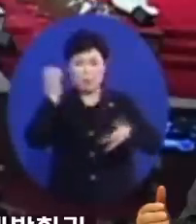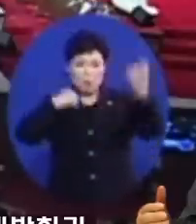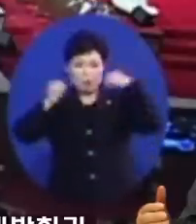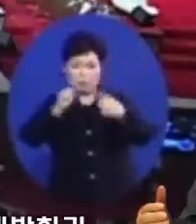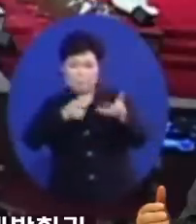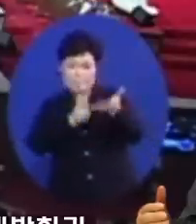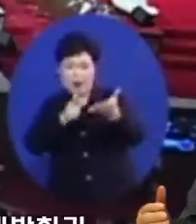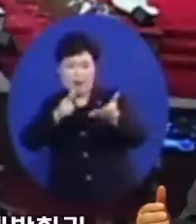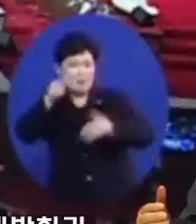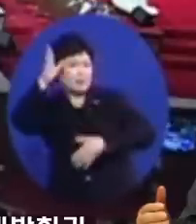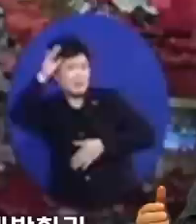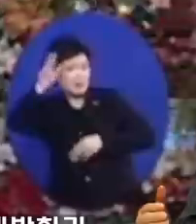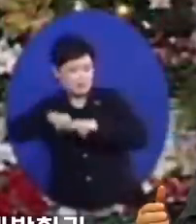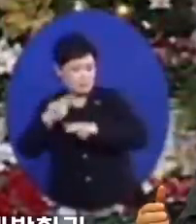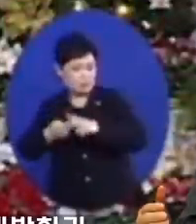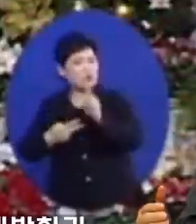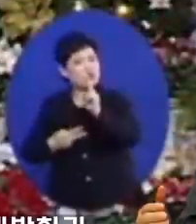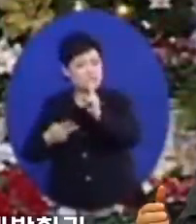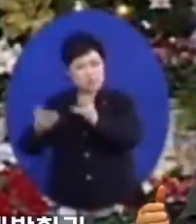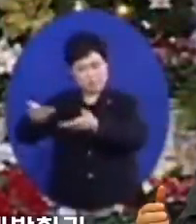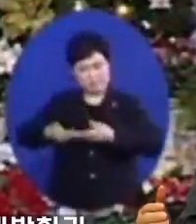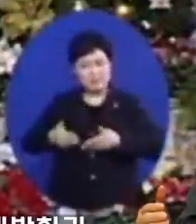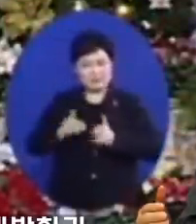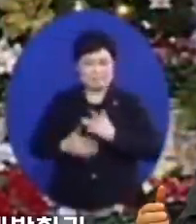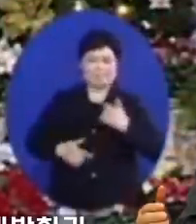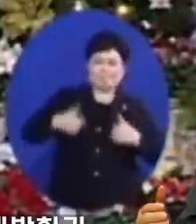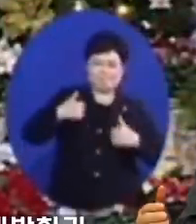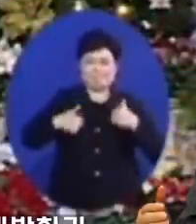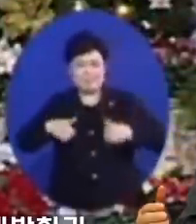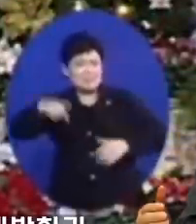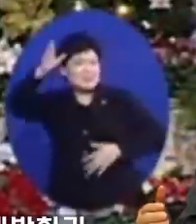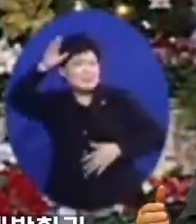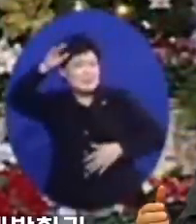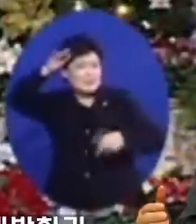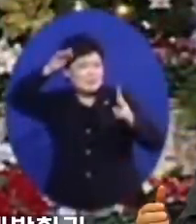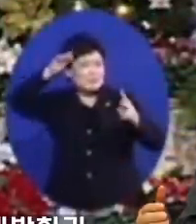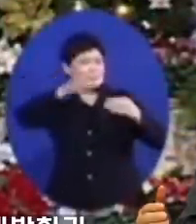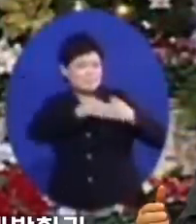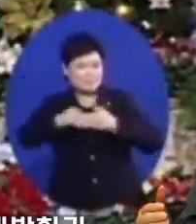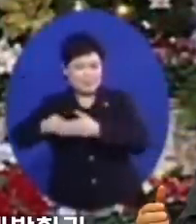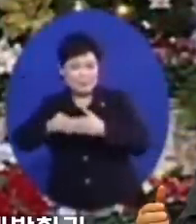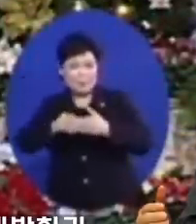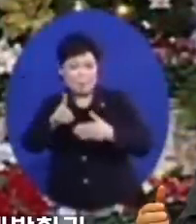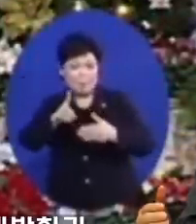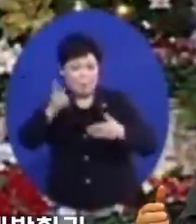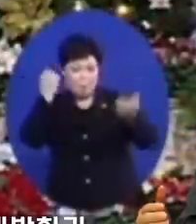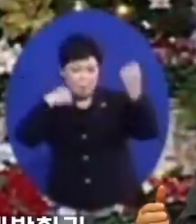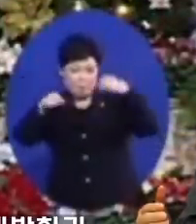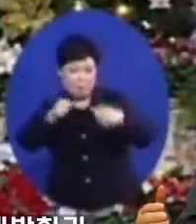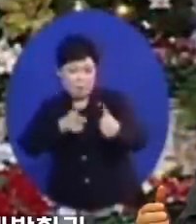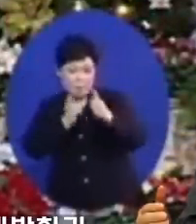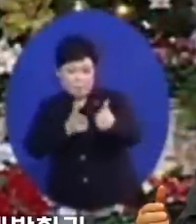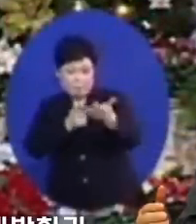받았습니다. 아주 기뻐해서 그 사냥개 두 마리를 데리고서 사냥을 나왔는데 눈앞에 있는 토끼를